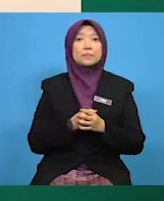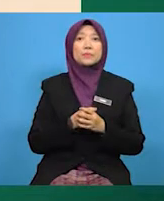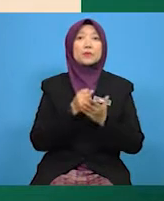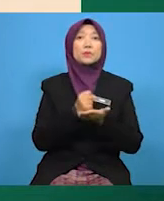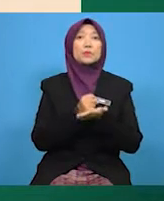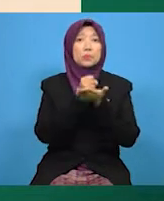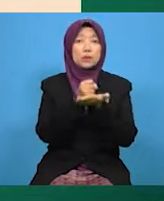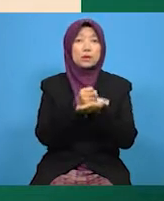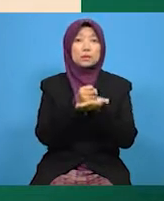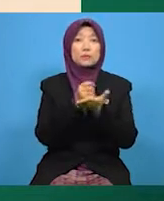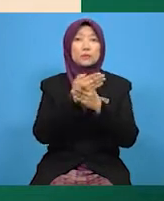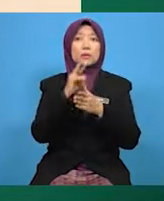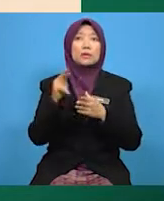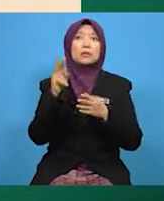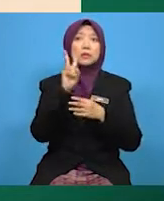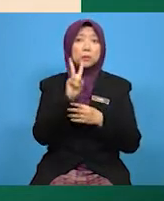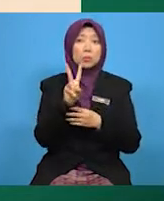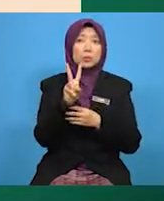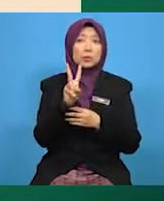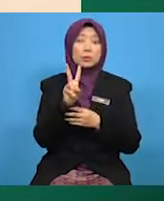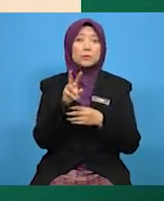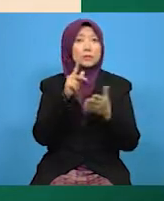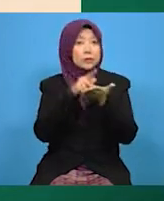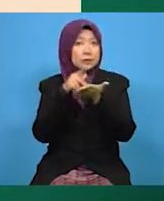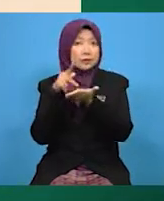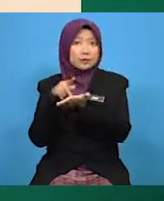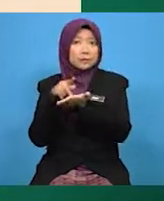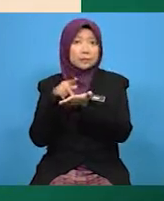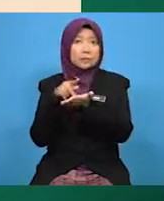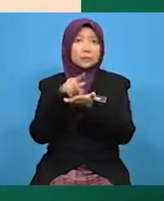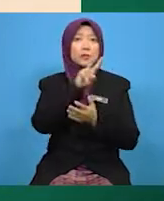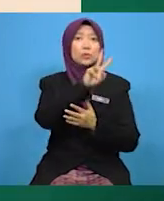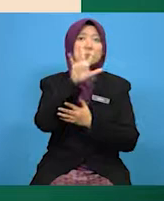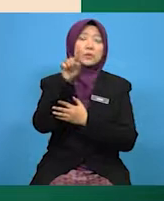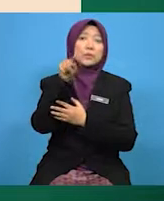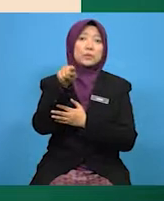Sumbangan sektor kedua terhadap KDNK setelah dikira ialah